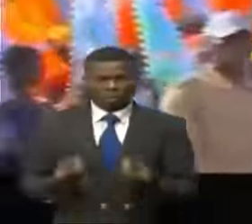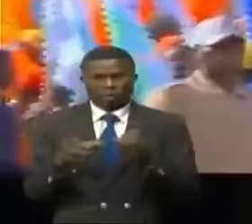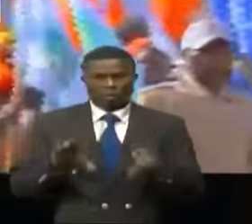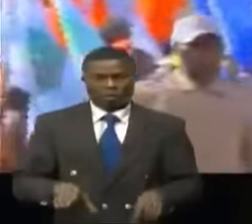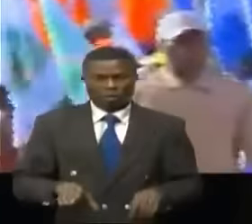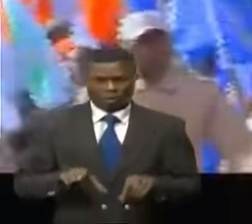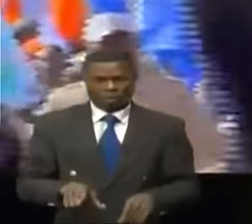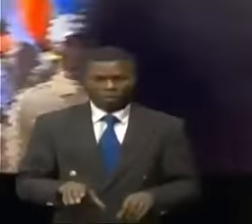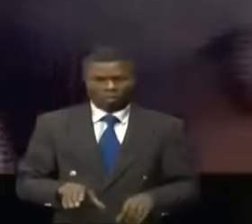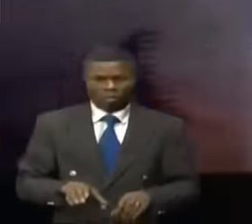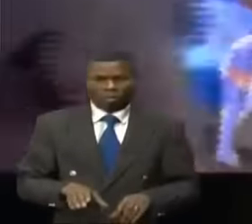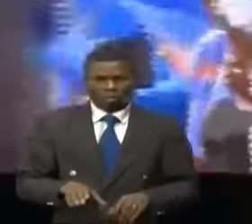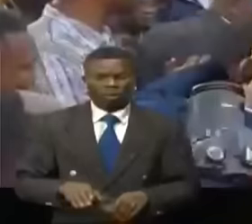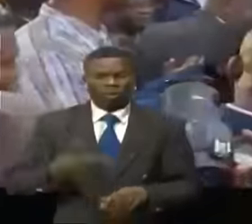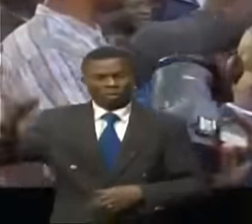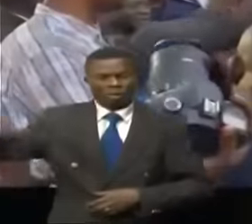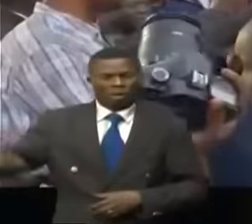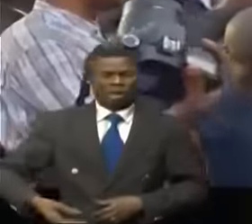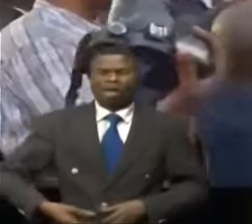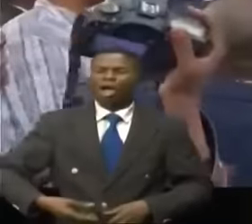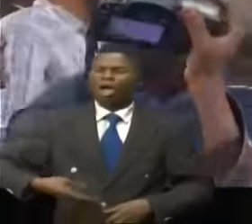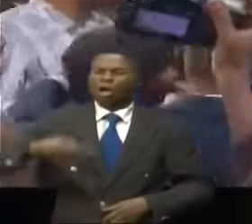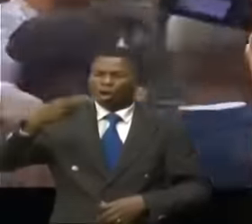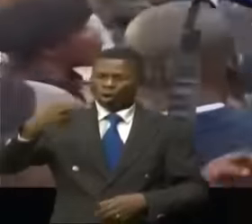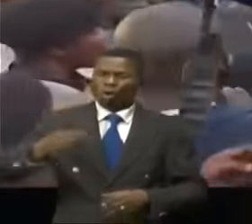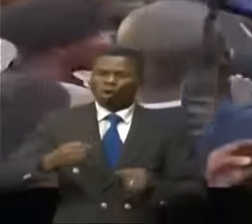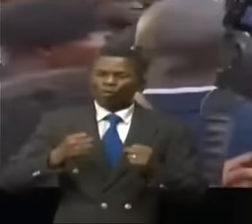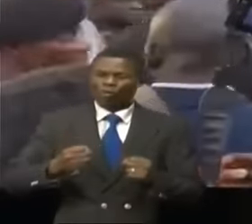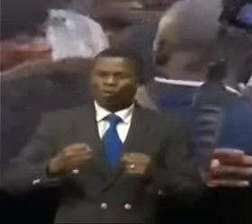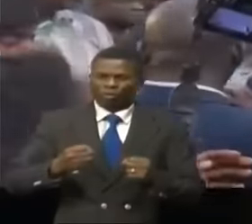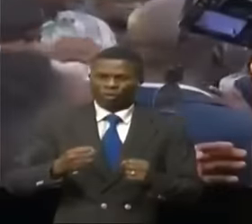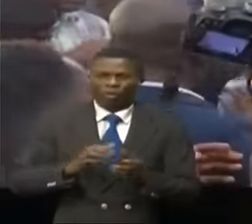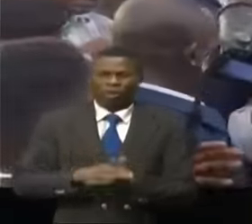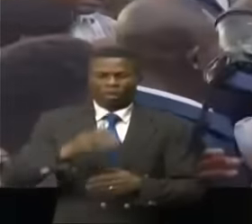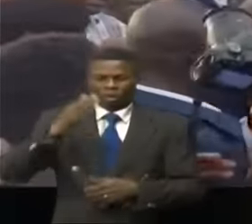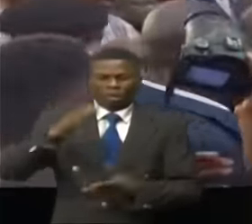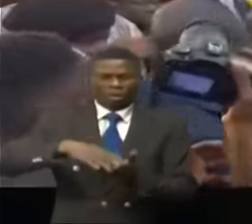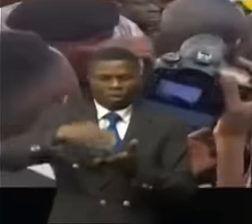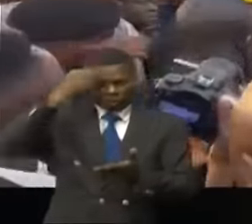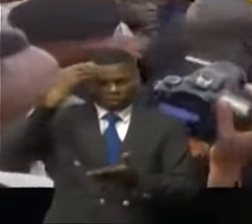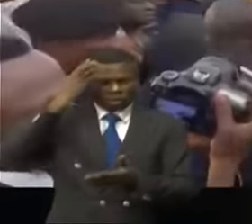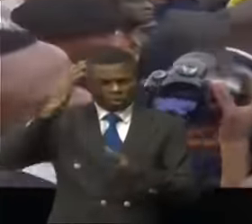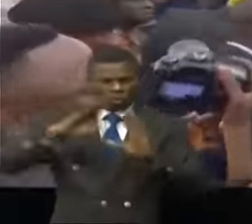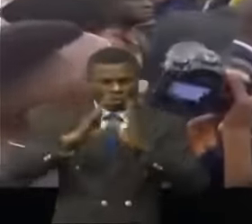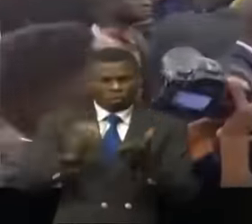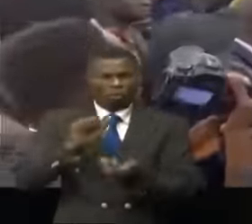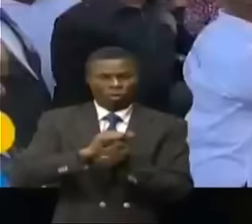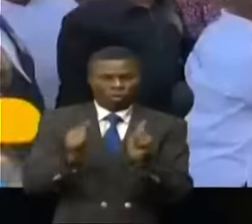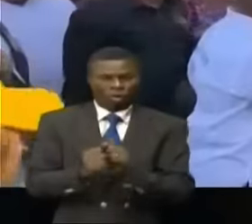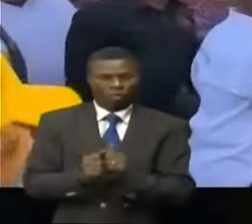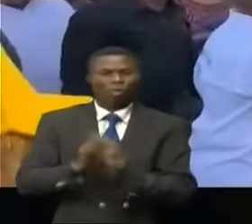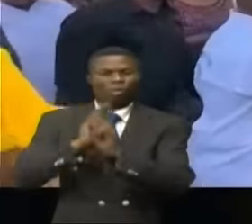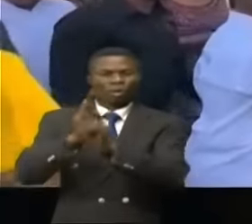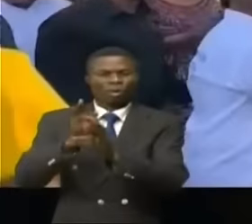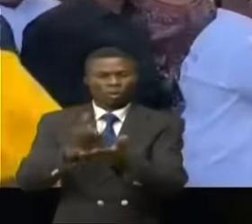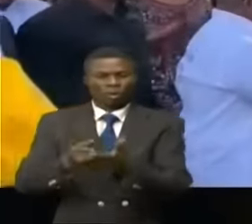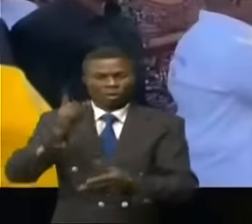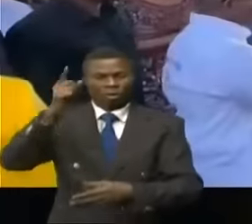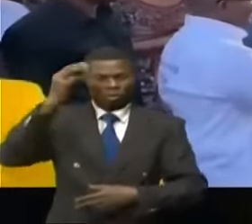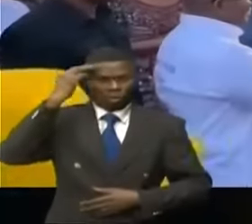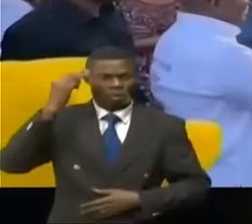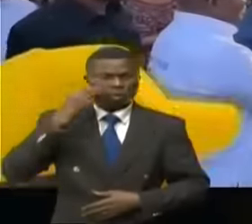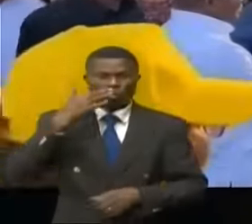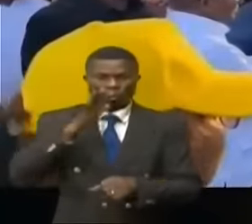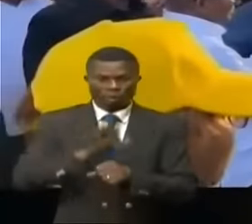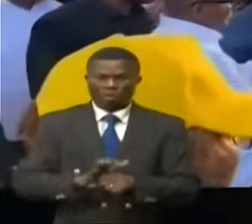Congo pour l'accueil chaleureux lui réservé. Ayant pris connaissance de toutes les doléances lui soumises, Samalukonde a